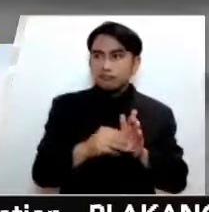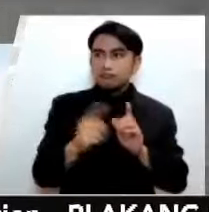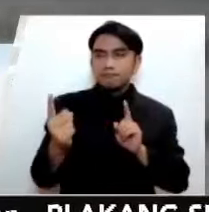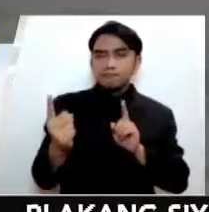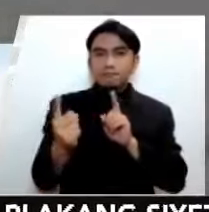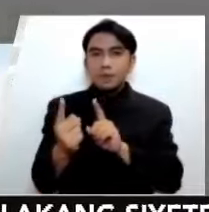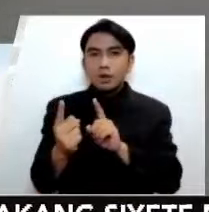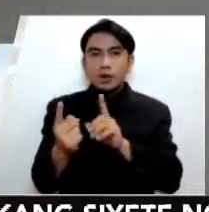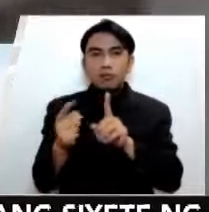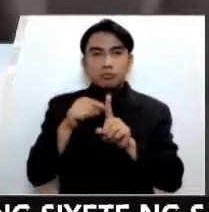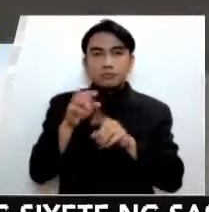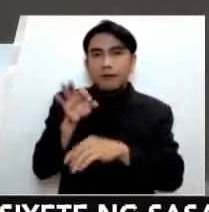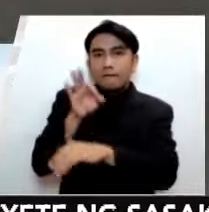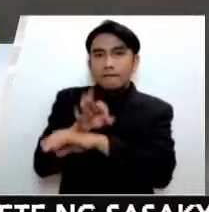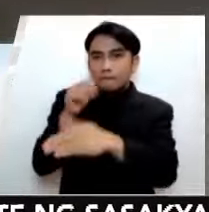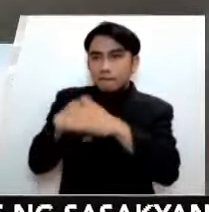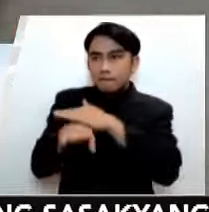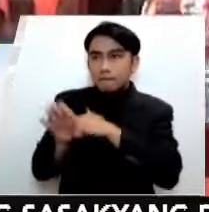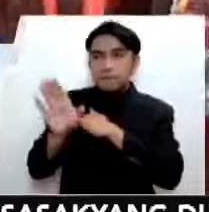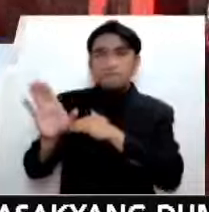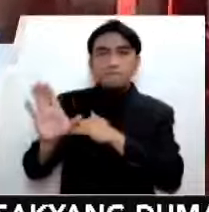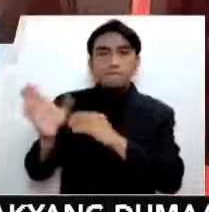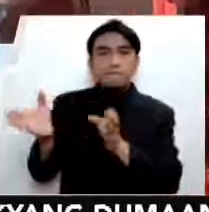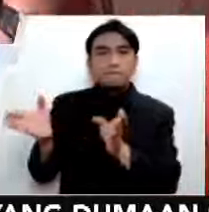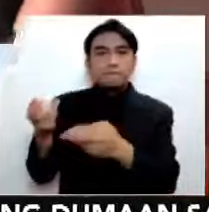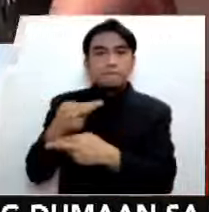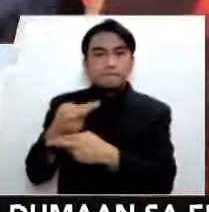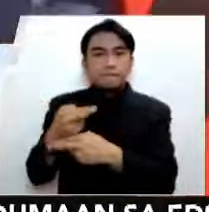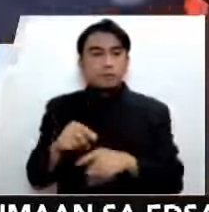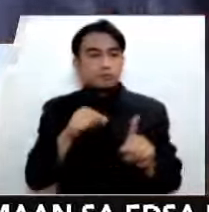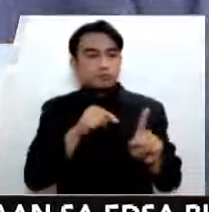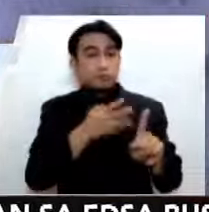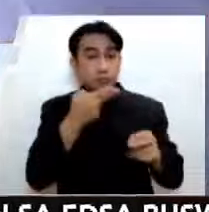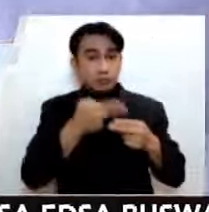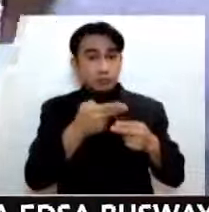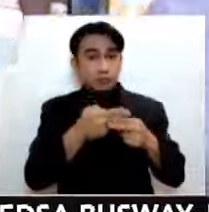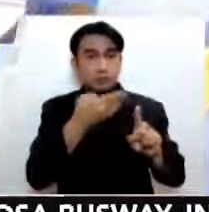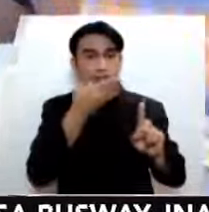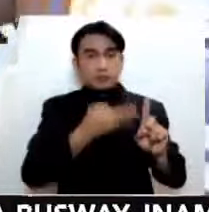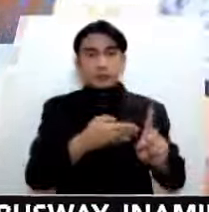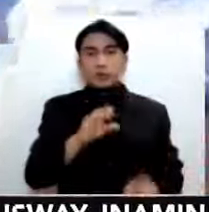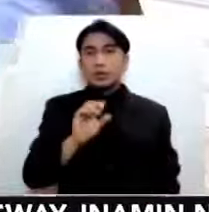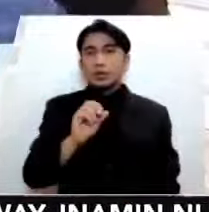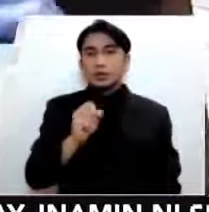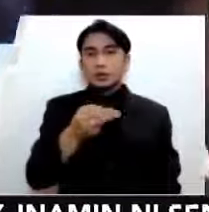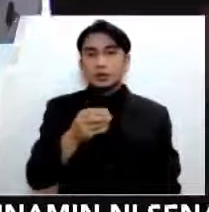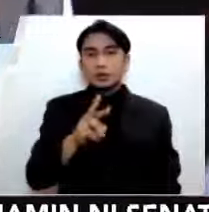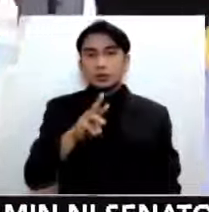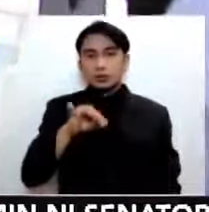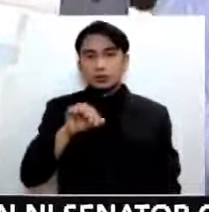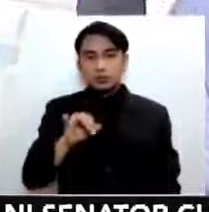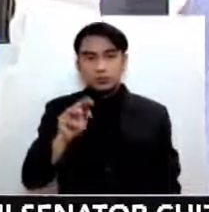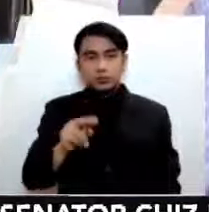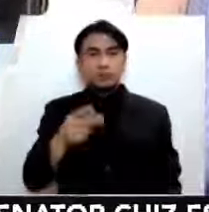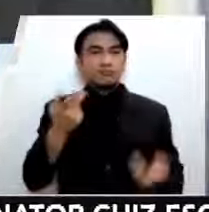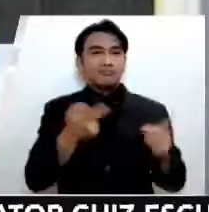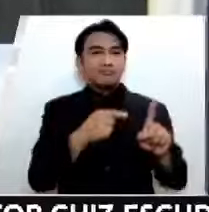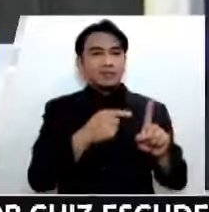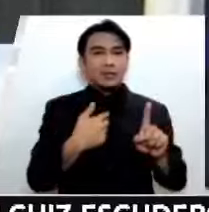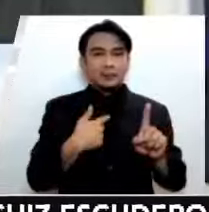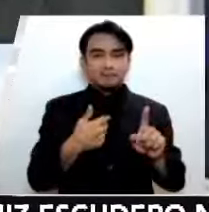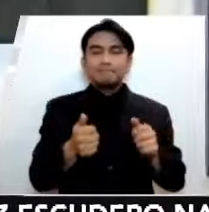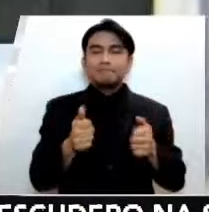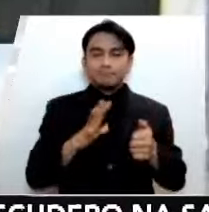sa condo unit nito. Ang lalaki kinilalang si Shervy Torno at pumayag na humarap sa camera habang